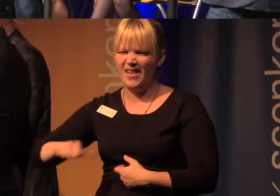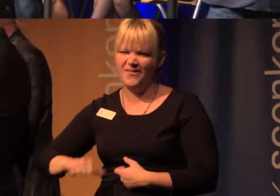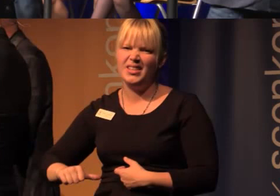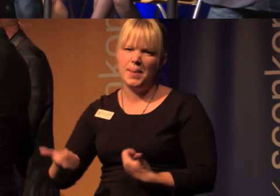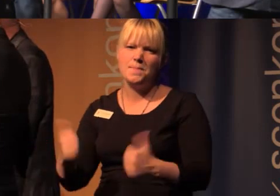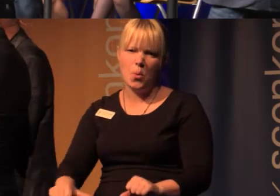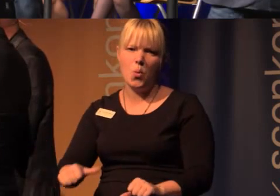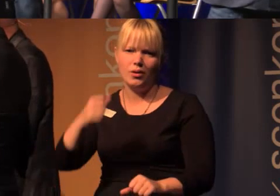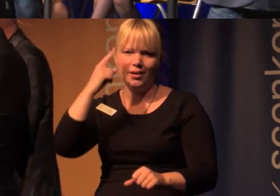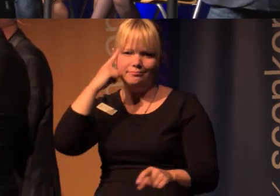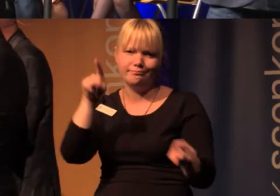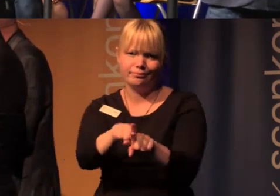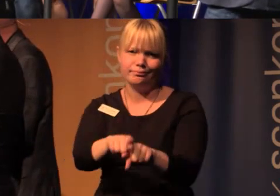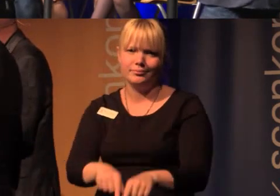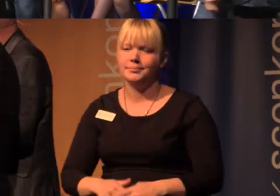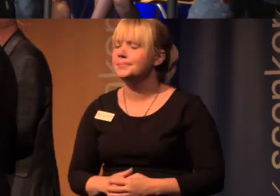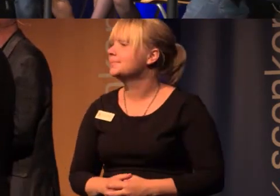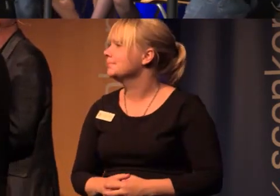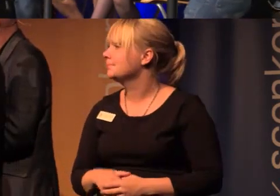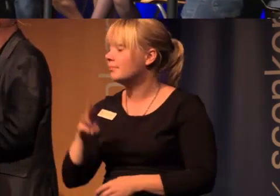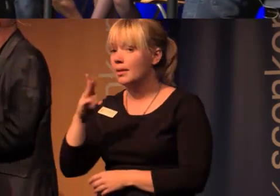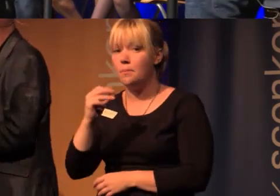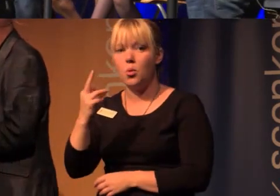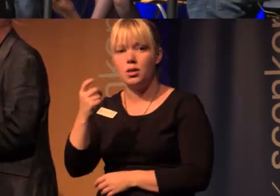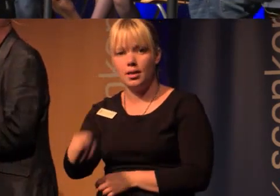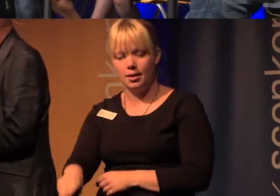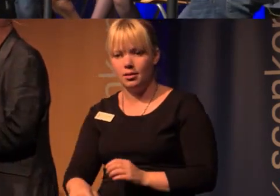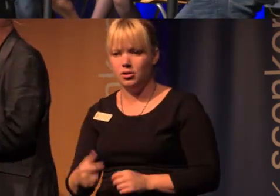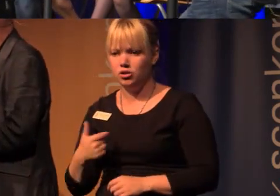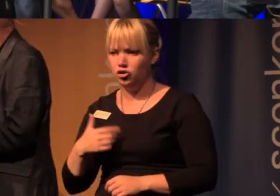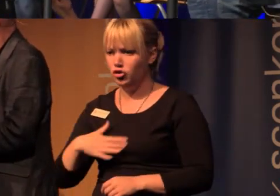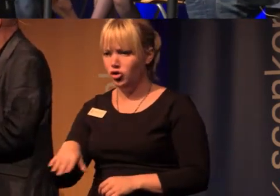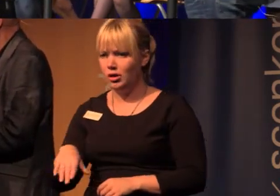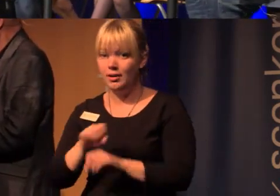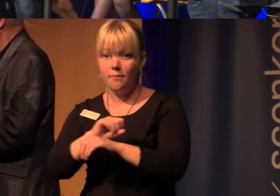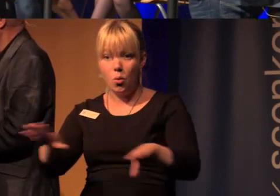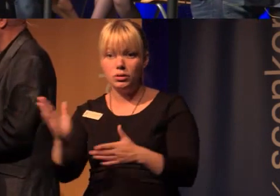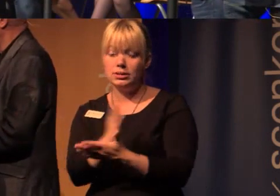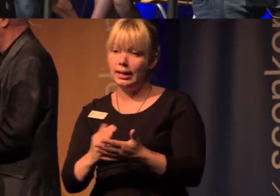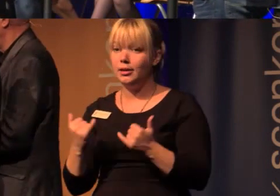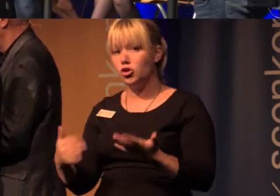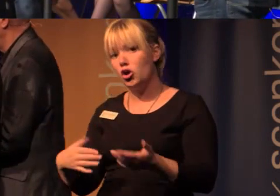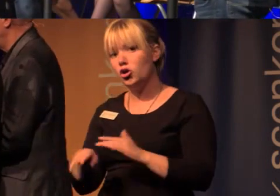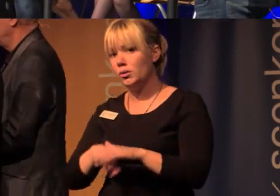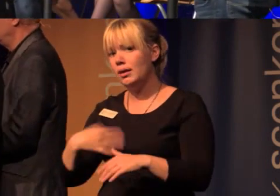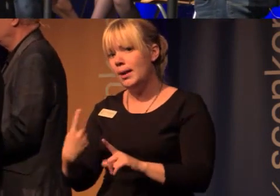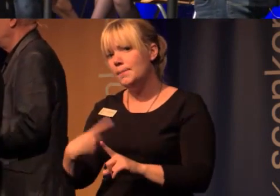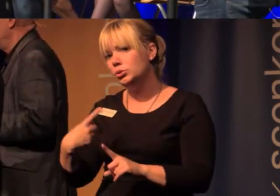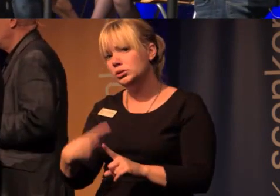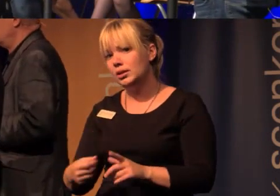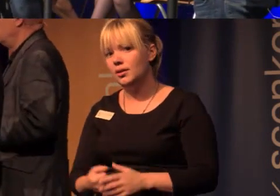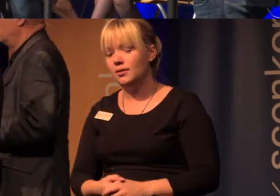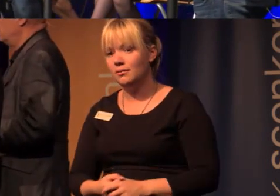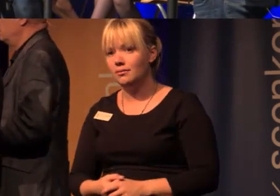går vi vidare till Mårten. Ja, vi tycker att informationsdelningen som den ser ut idag i grund och botten är positiv. Den har ju medfört